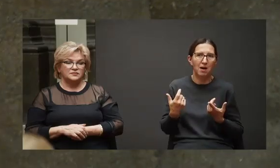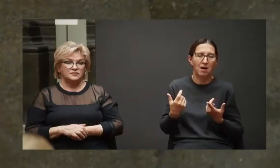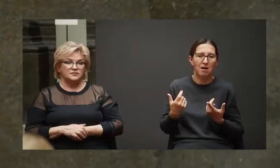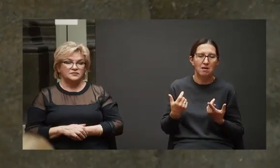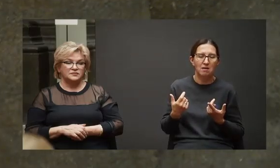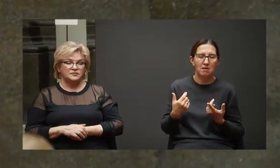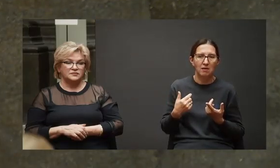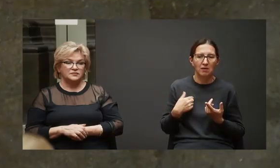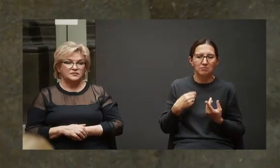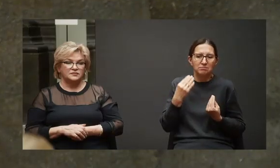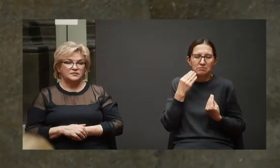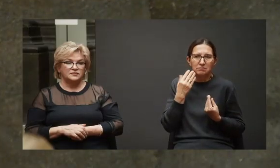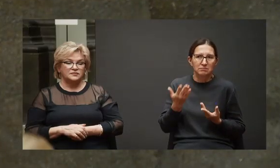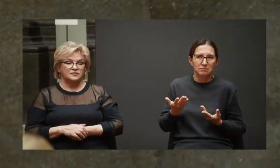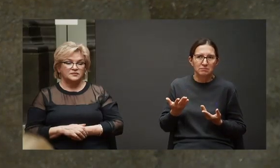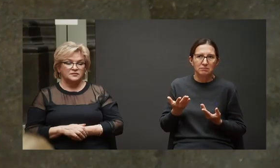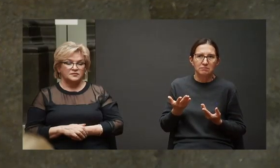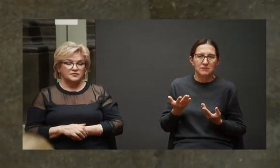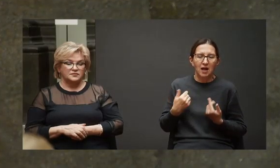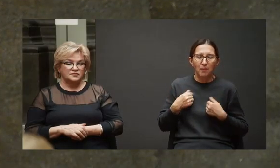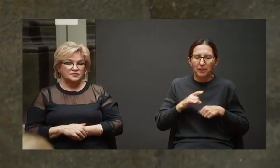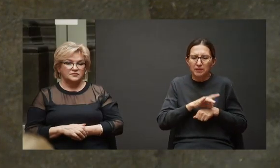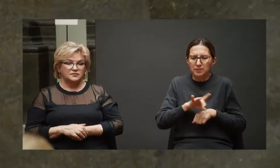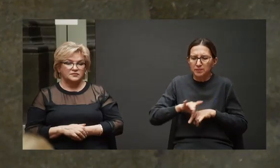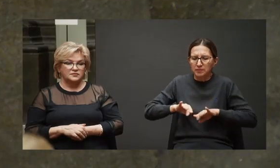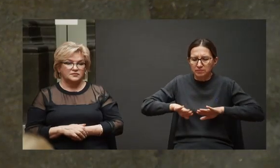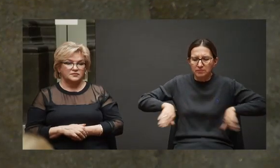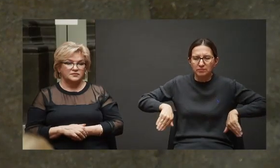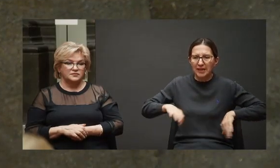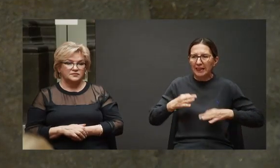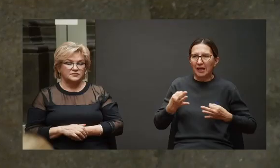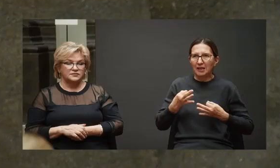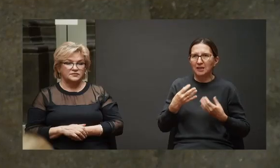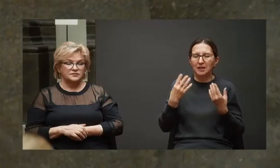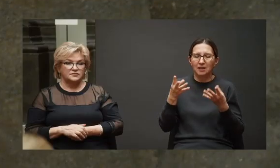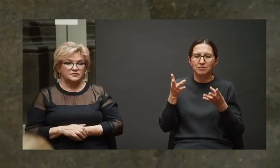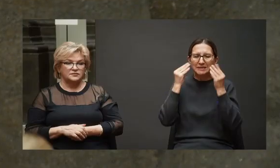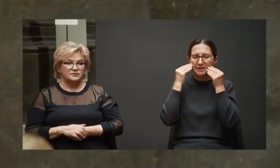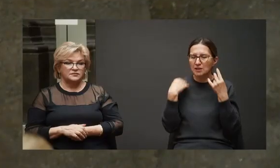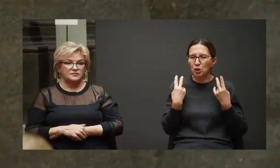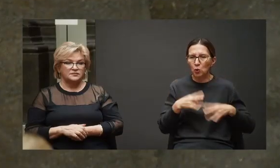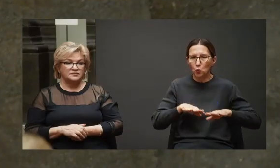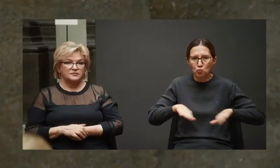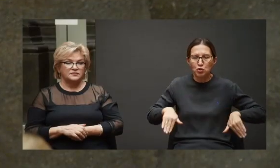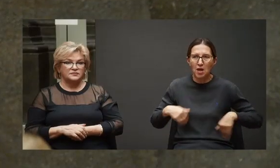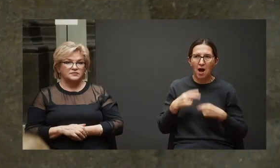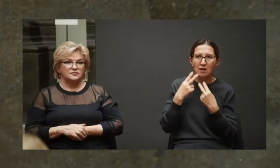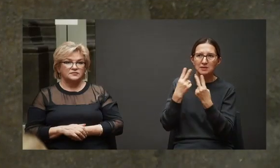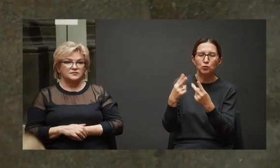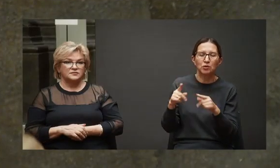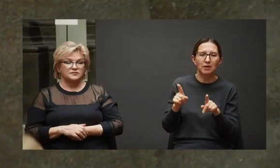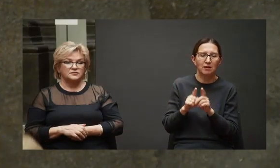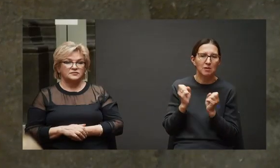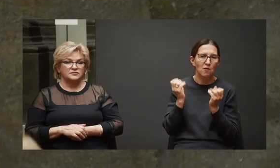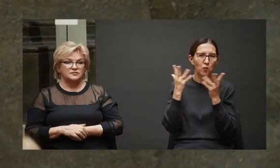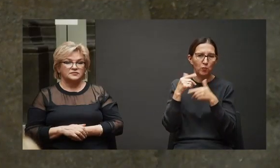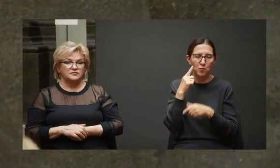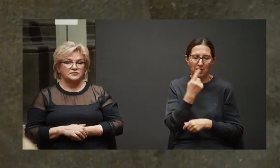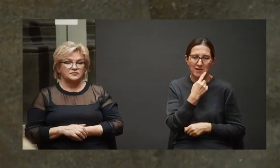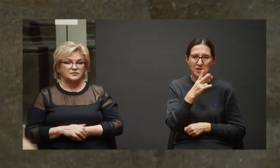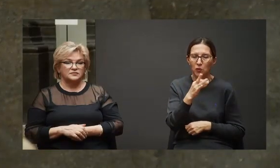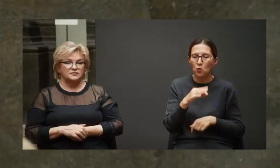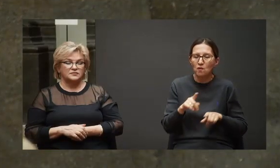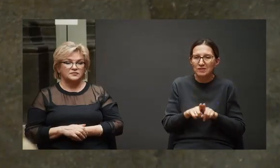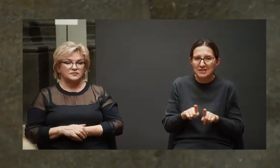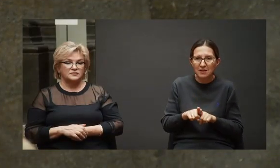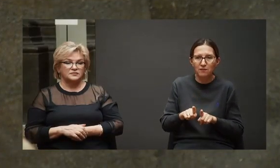каких-то... знаний исторических, да, и смотрит на это, ну, влюбленными глазами, да, но тем не менее